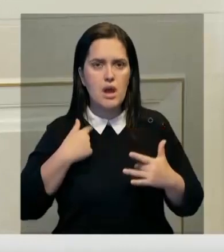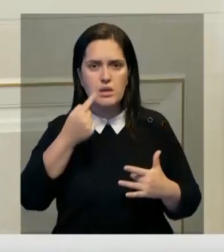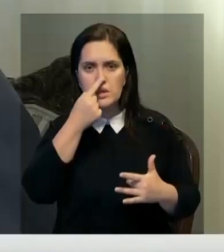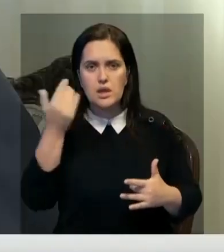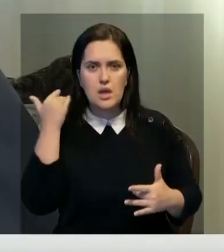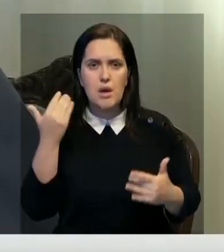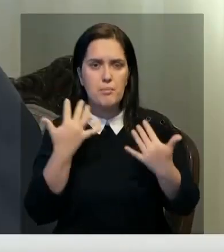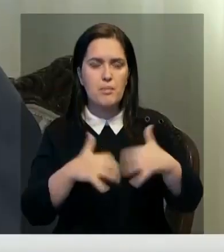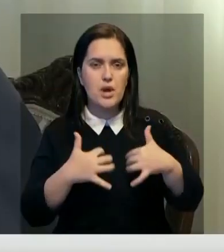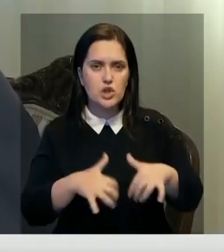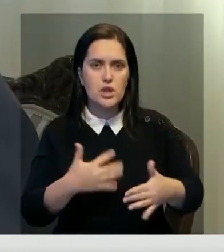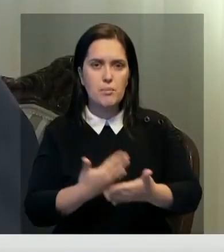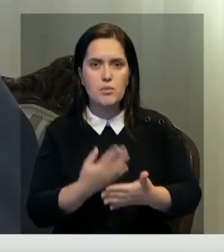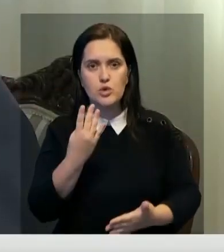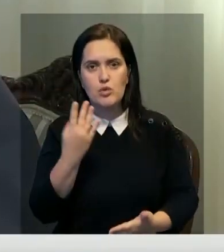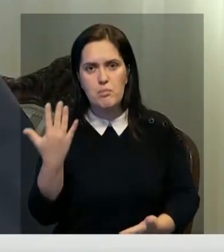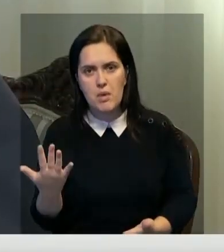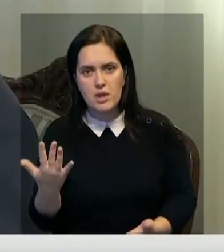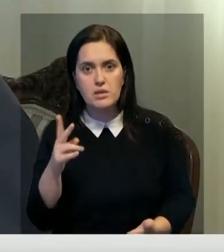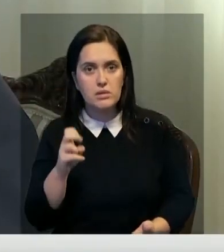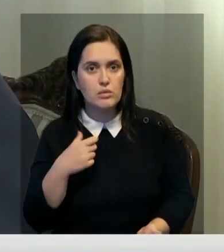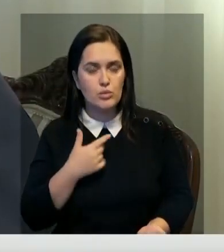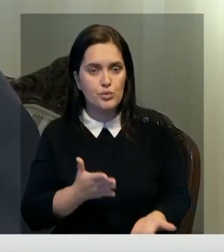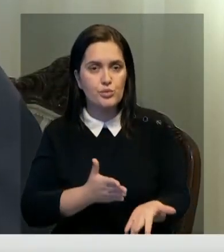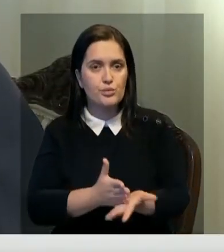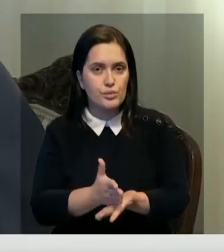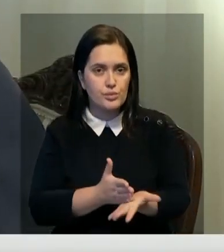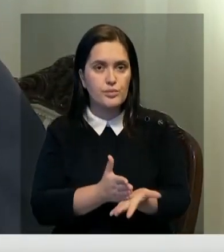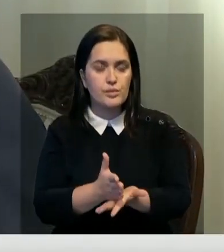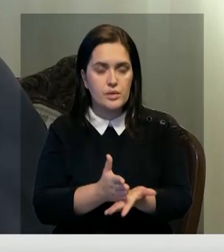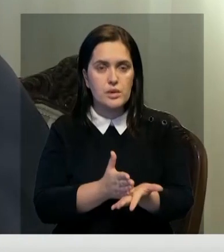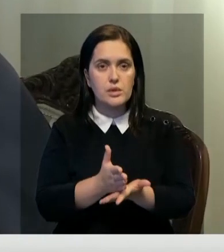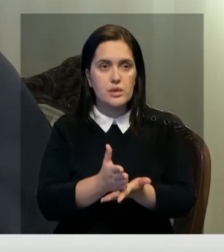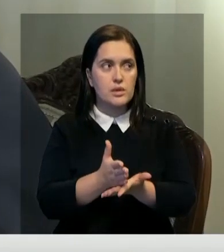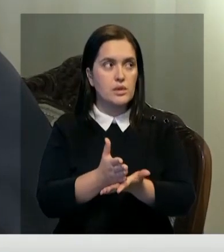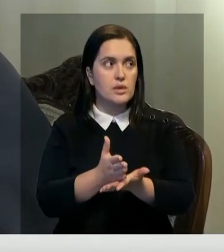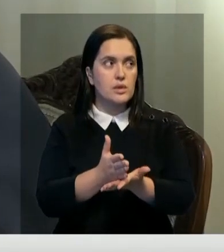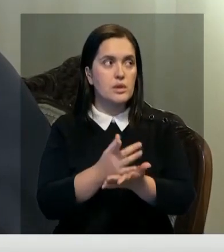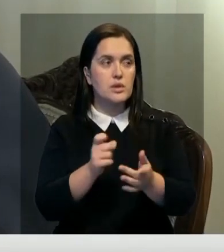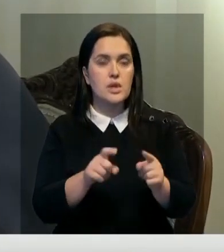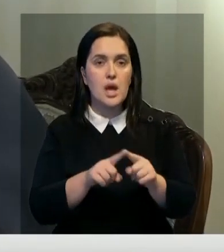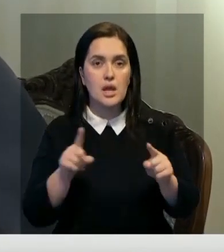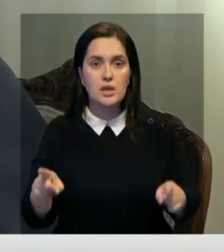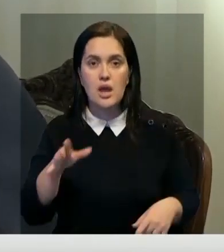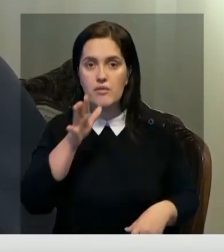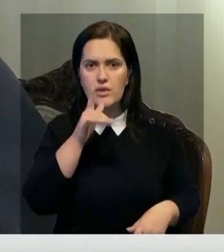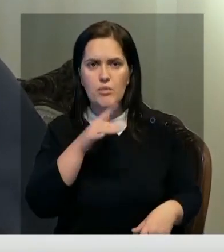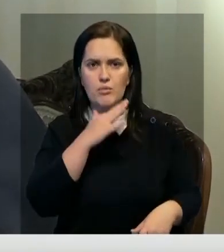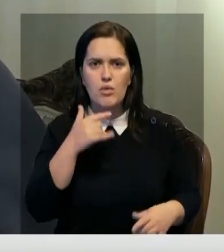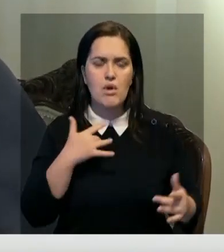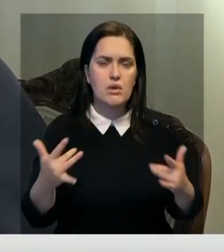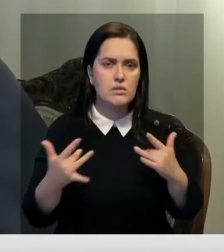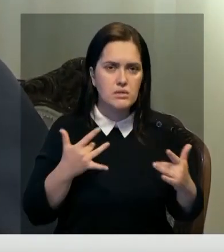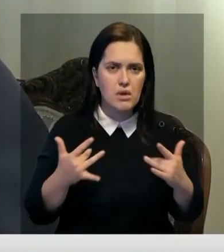где-то 45, что ли, лет я вот на сцене. Вот. И за это время, конечно, столько было